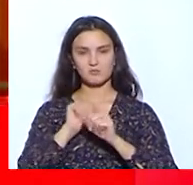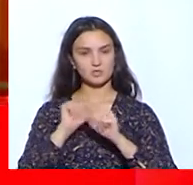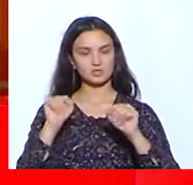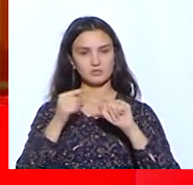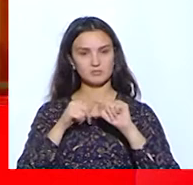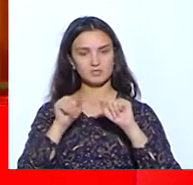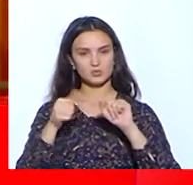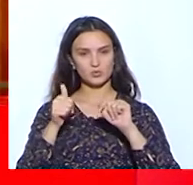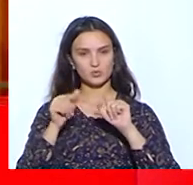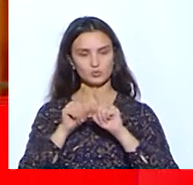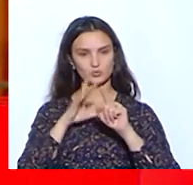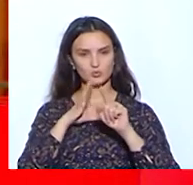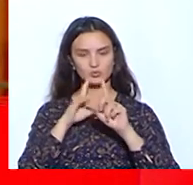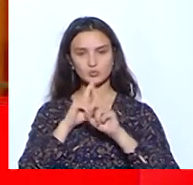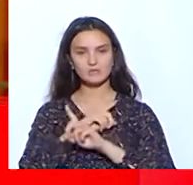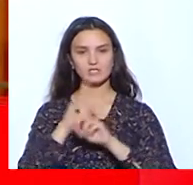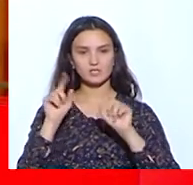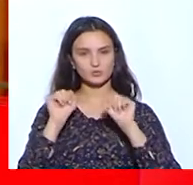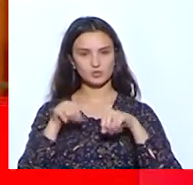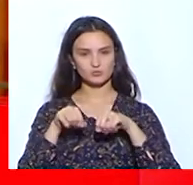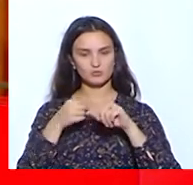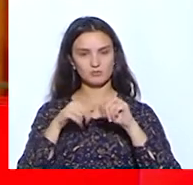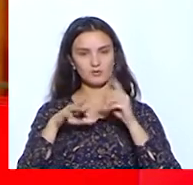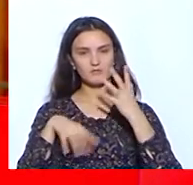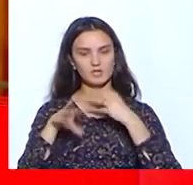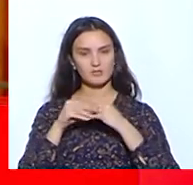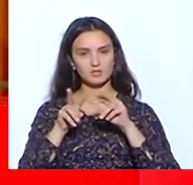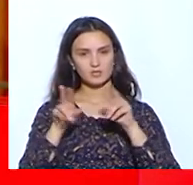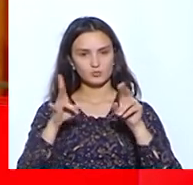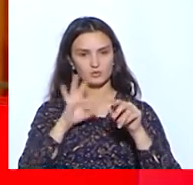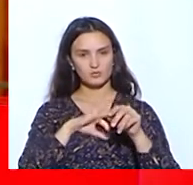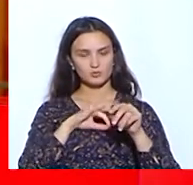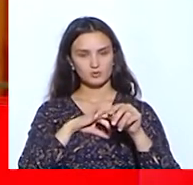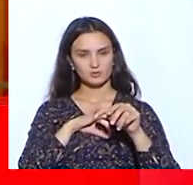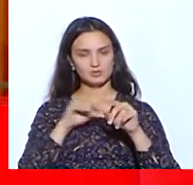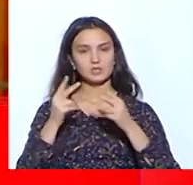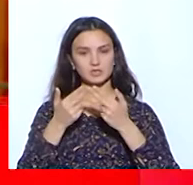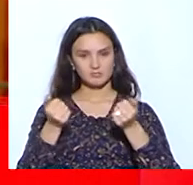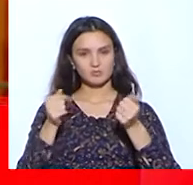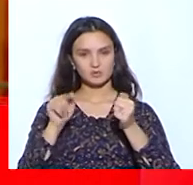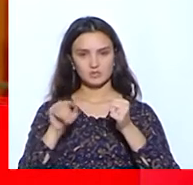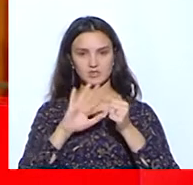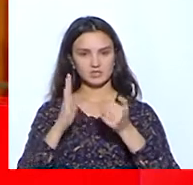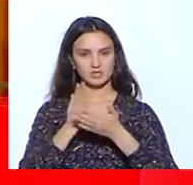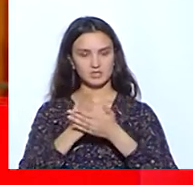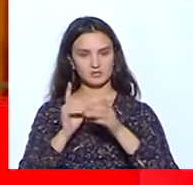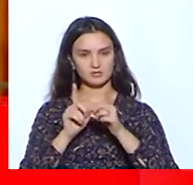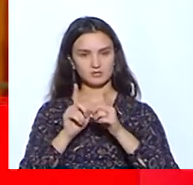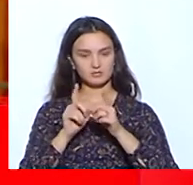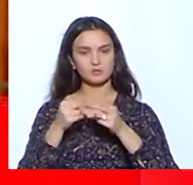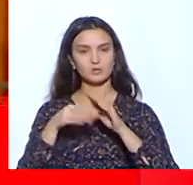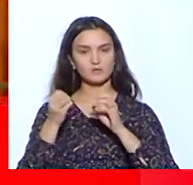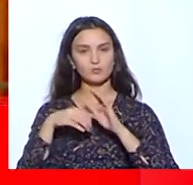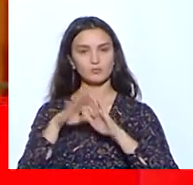შეიძლება ის გამოვაცხადოთ როგორც უნივერსალური საშუალება, რომელიც ყველა მერტნაირად უნდა გამოიყენოს. რასაკვირველია, ეს ასე არ არის. უფრო